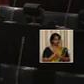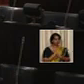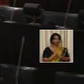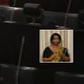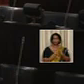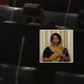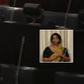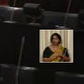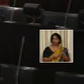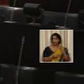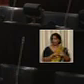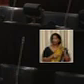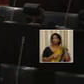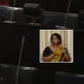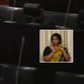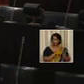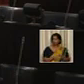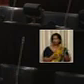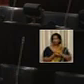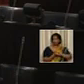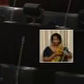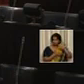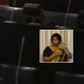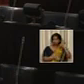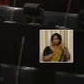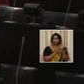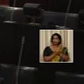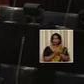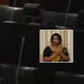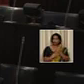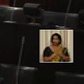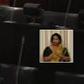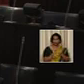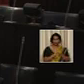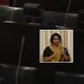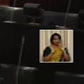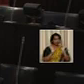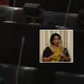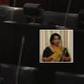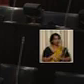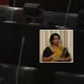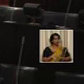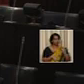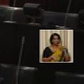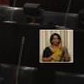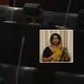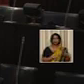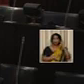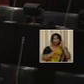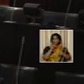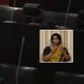දැඩි කරා විතරක් නෙවෙයි මෙහෙම යවලා තියෙන සියලු දෙනා පිළිබඳව නීතිය ක්‍රියාත්මක කළා. නමුත් අවාසනාවකට